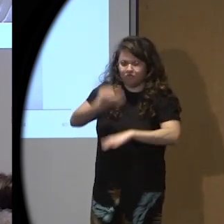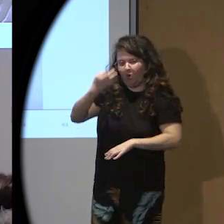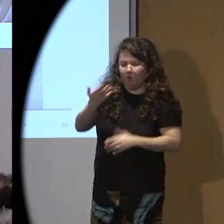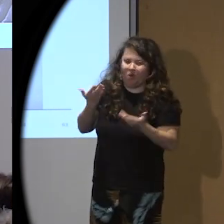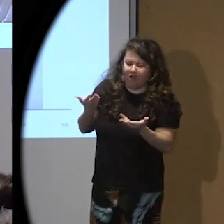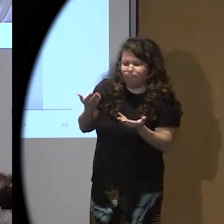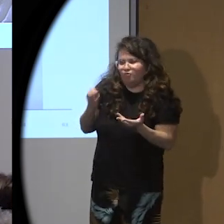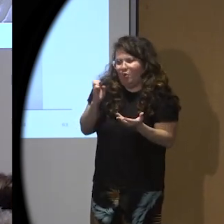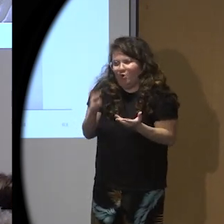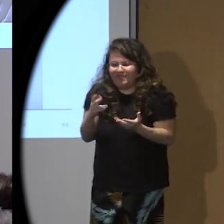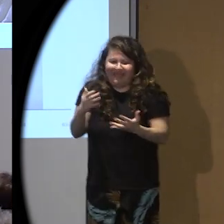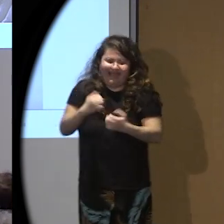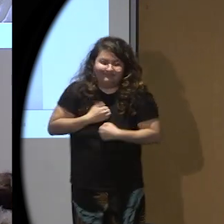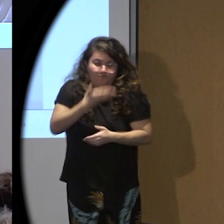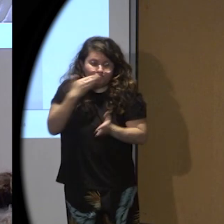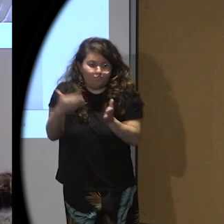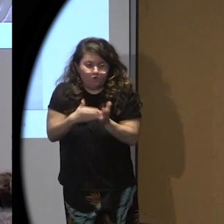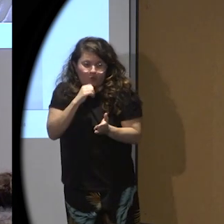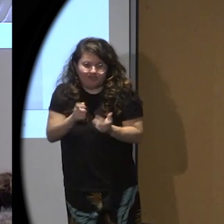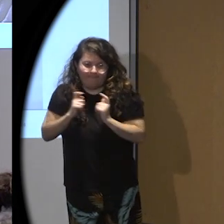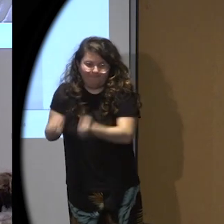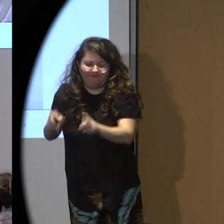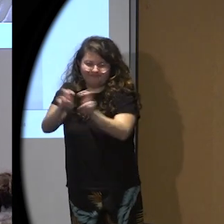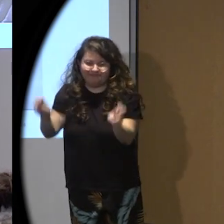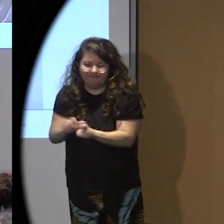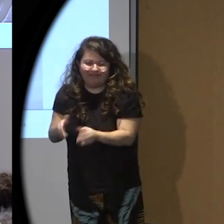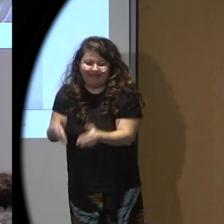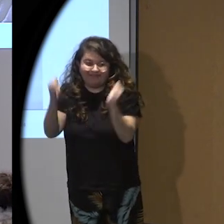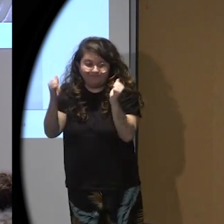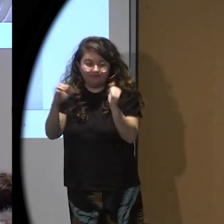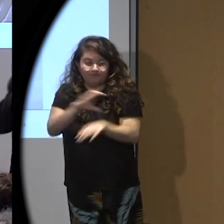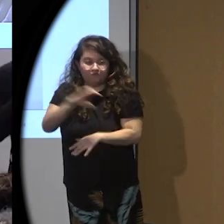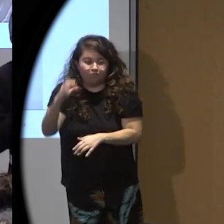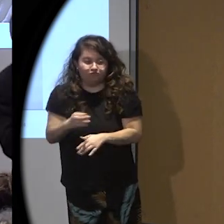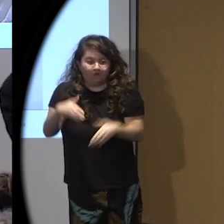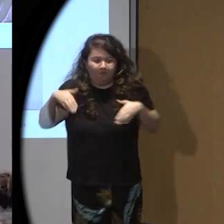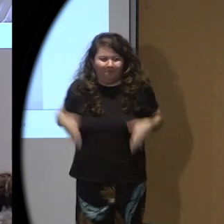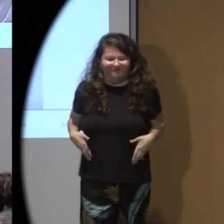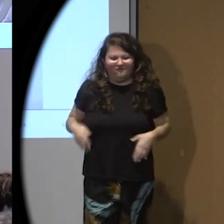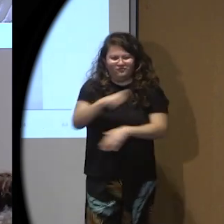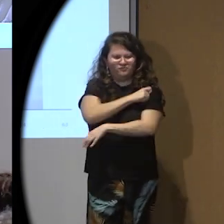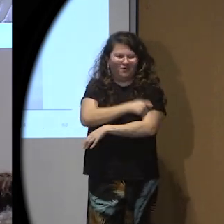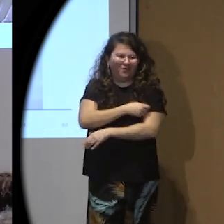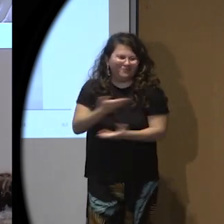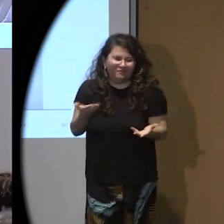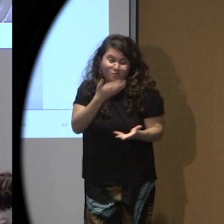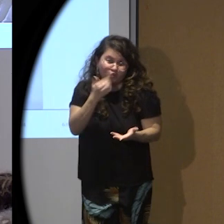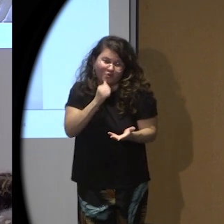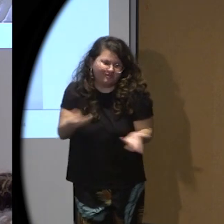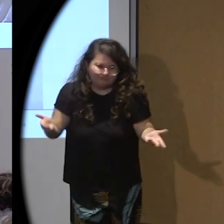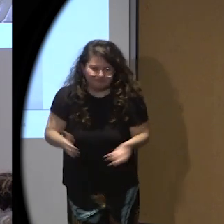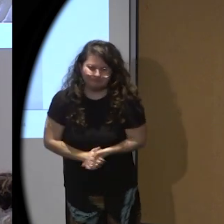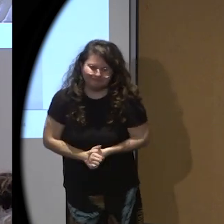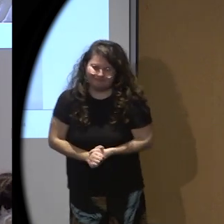de sport. Il y a d'autres choses. C'est dingue, ça. Oui, il y a des avancées quand même. Une dernière question au fond, et puis après, on va arrêter quand même. Il est